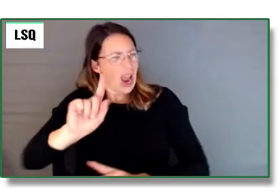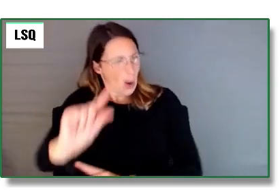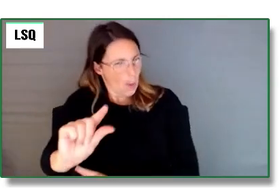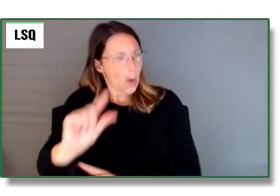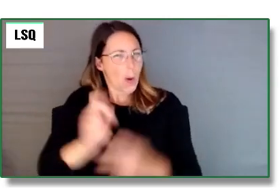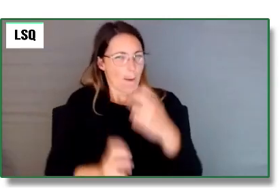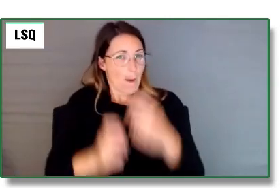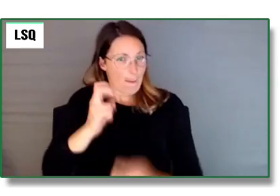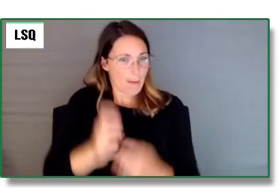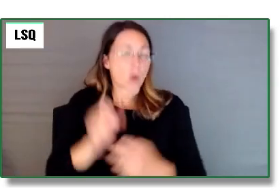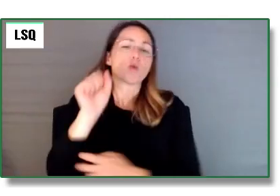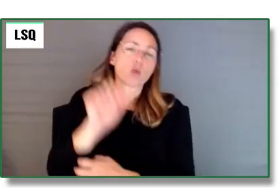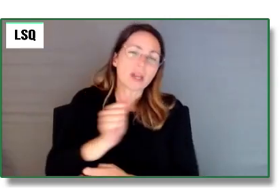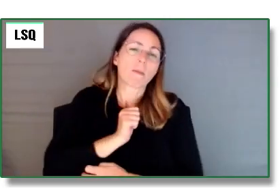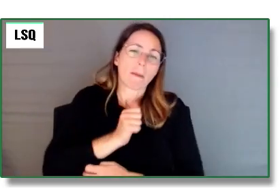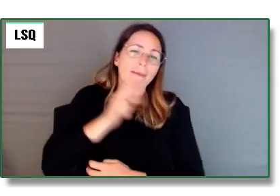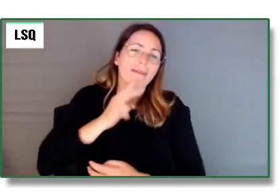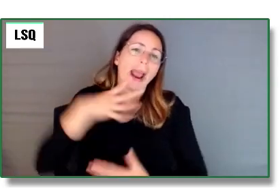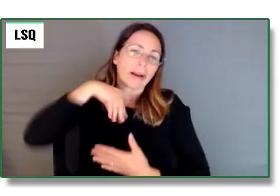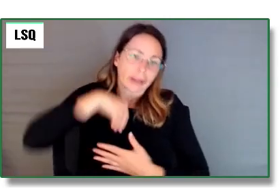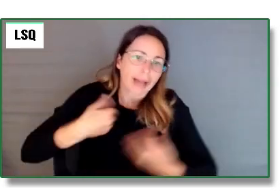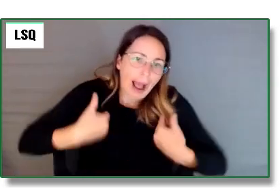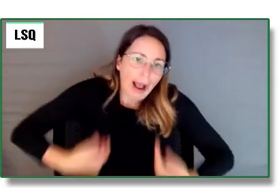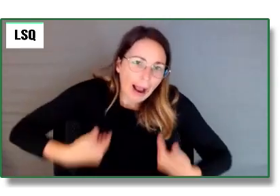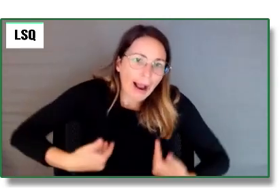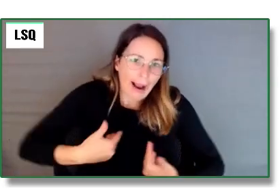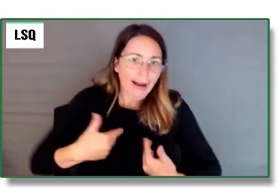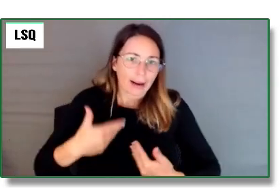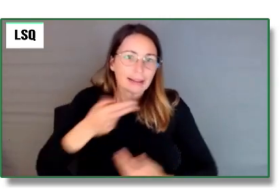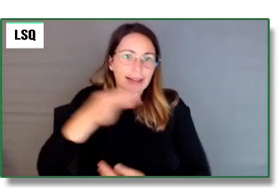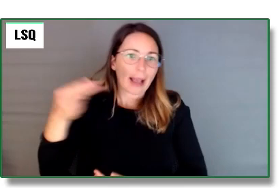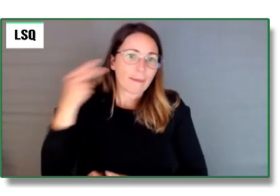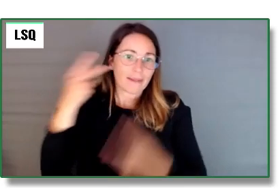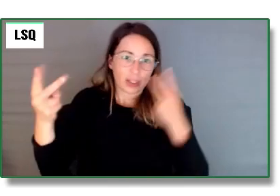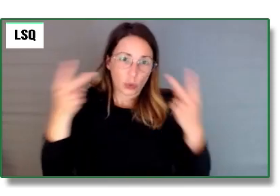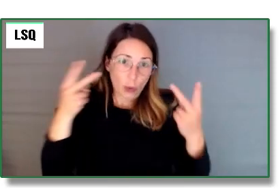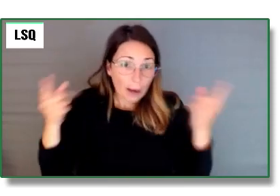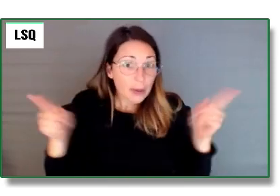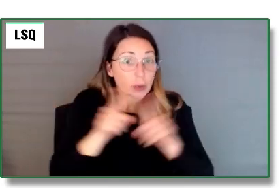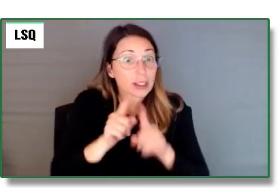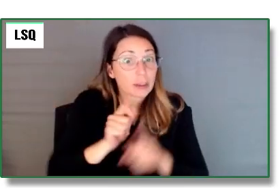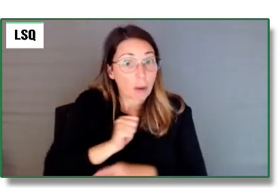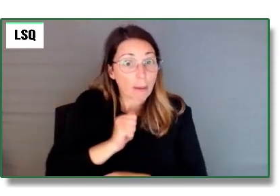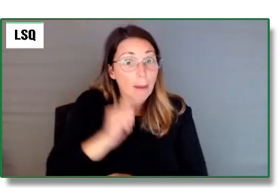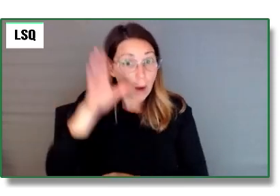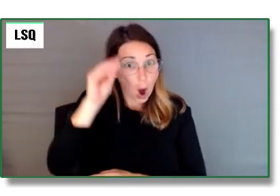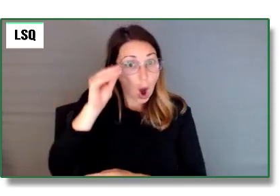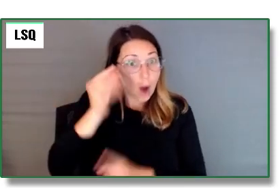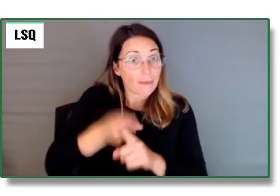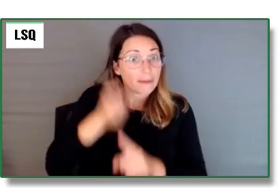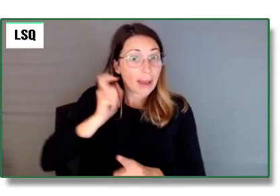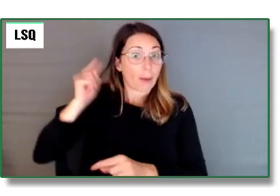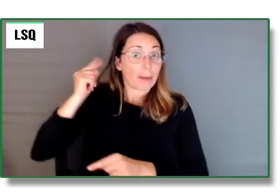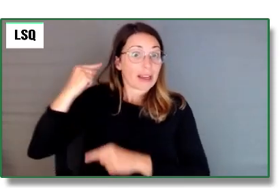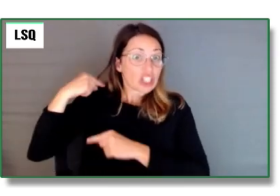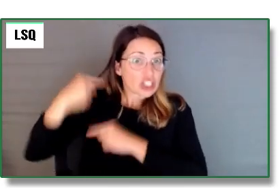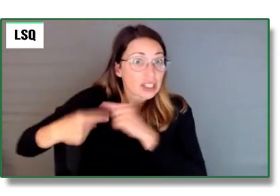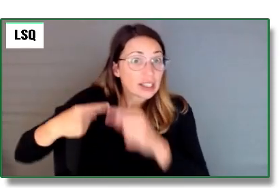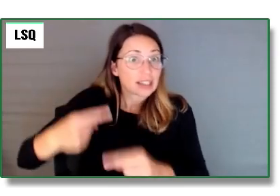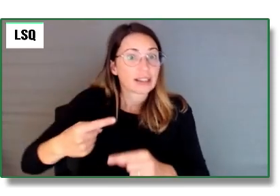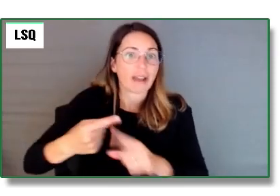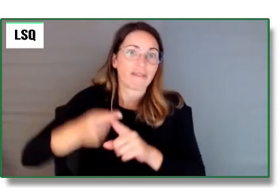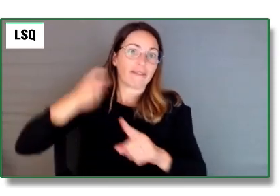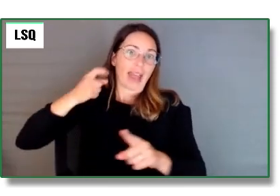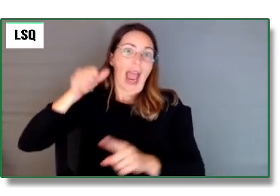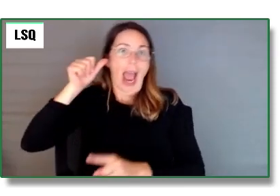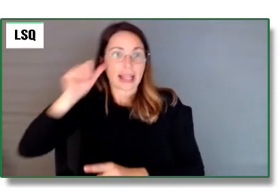handicap visuel et ce depuis toujours, mais il est également vrai que je suis un homme immigré de première génération, d'origine sud-asiatique et antillaise, marié et